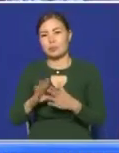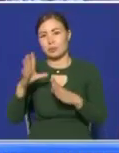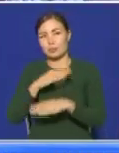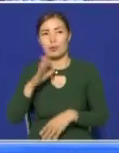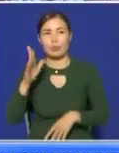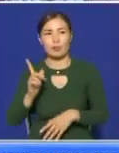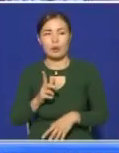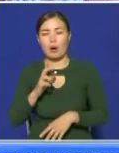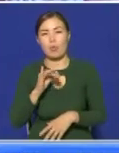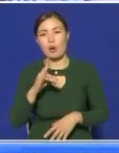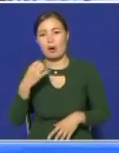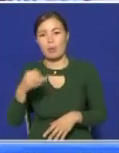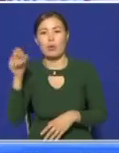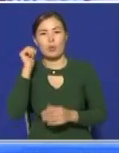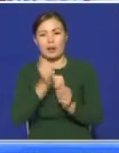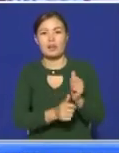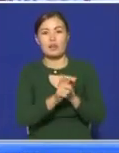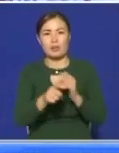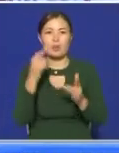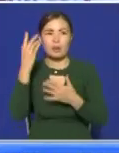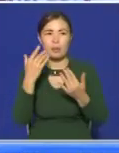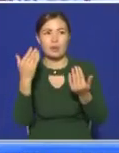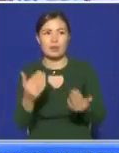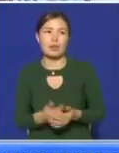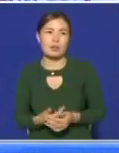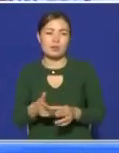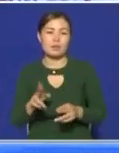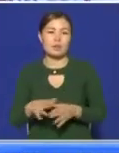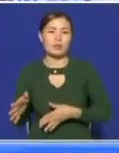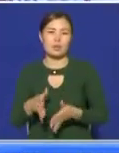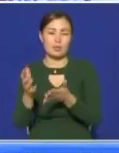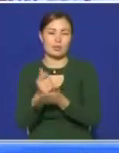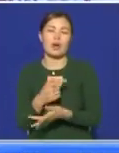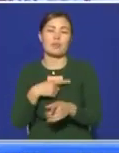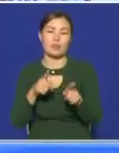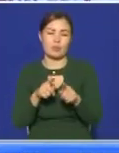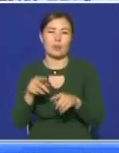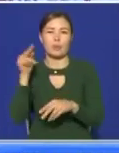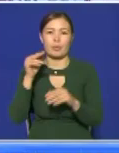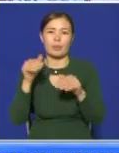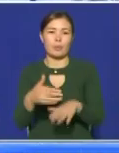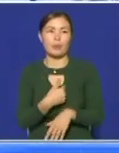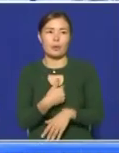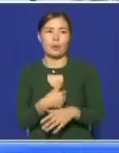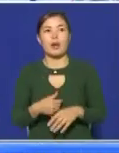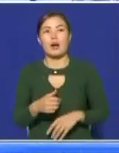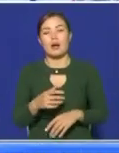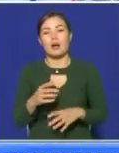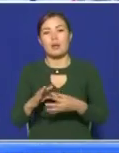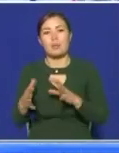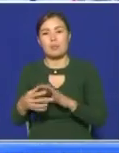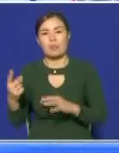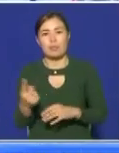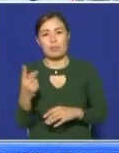Әрине Бурабайда оқу ол әрбір адамның арманы деп ойлаймын. Солардың жолын қуып мен де осы мектепте оқығым келеді. Олимпиаданың бірінші